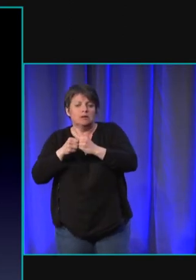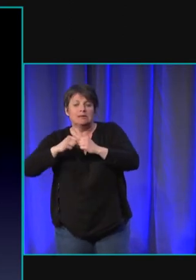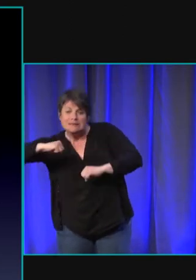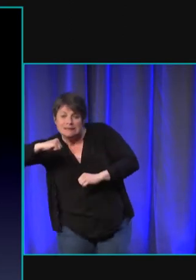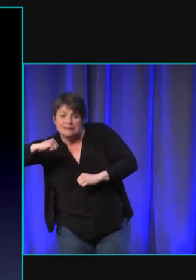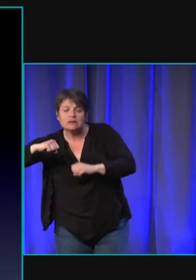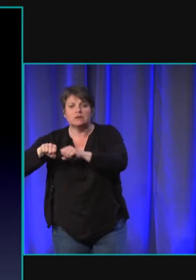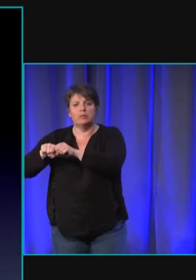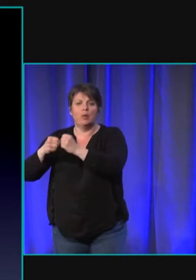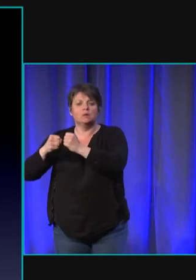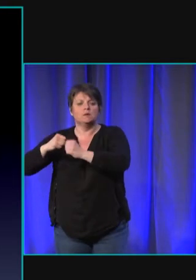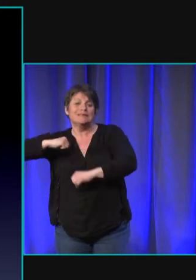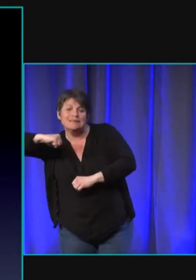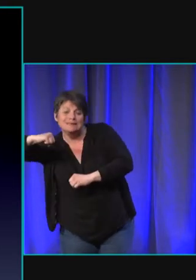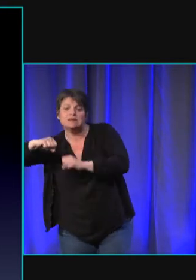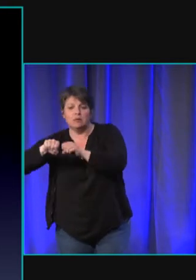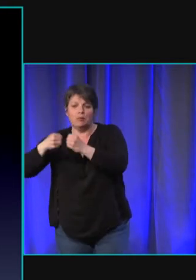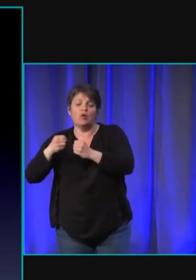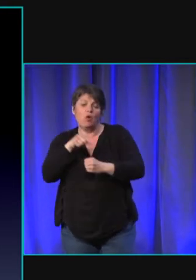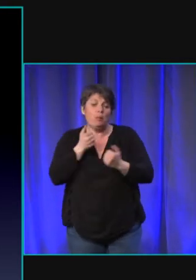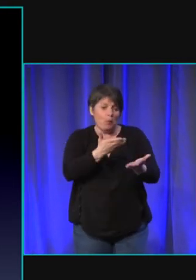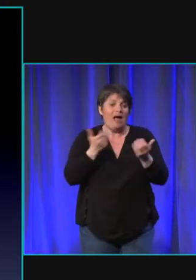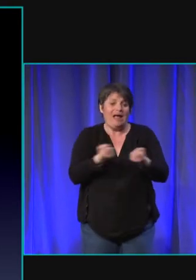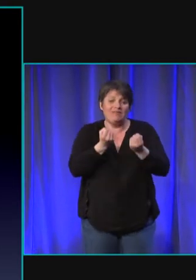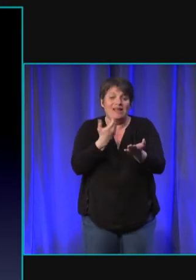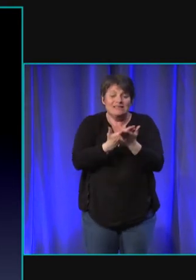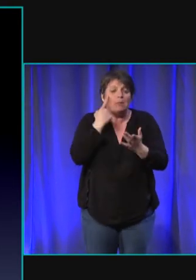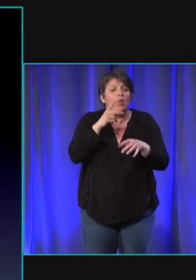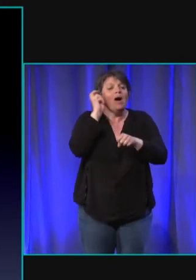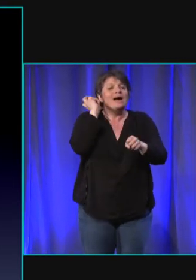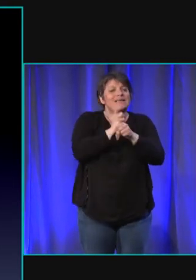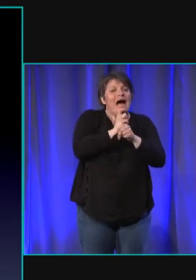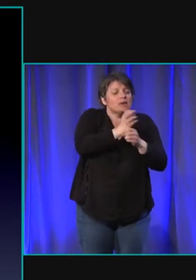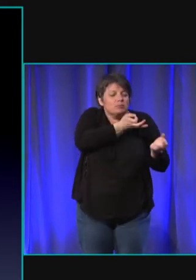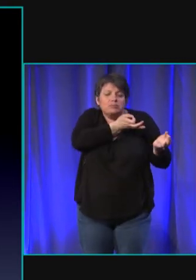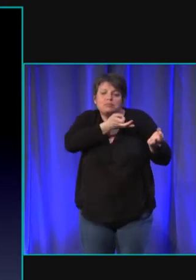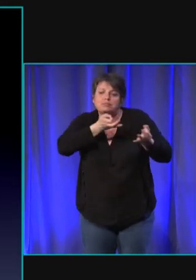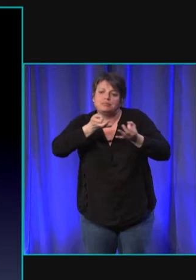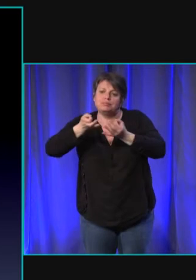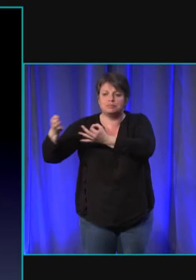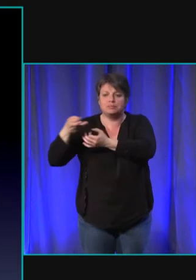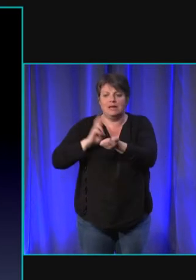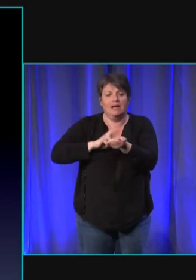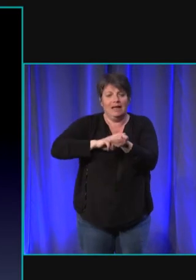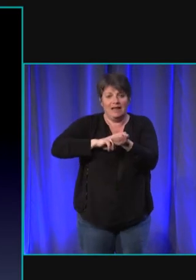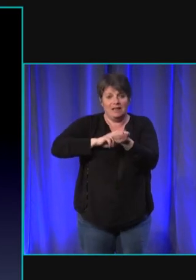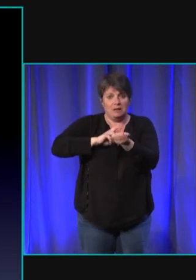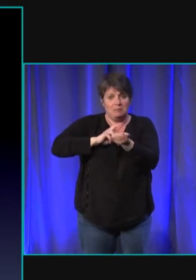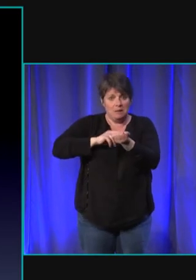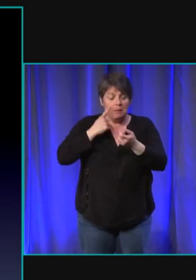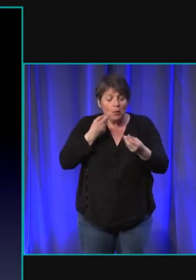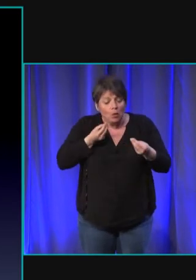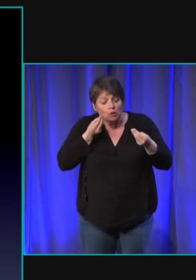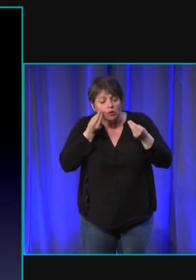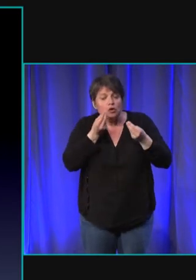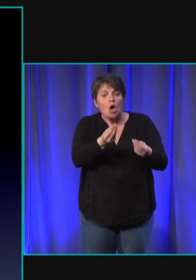mais entrecoupés de pauses de récupération. En tout cas, on peut proposer ces deux modalités d'exercice pour développer